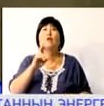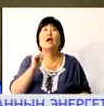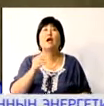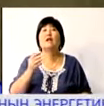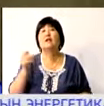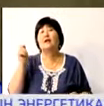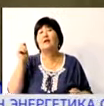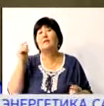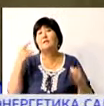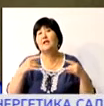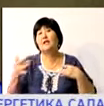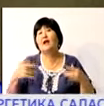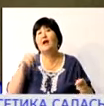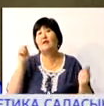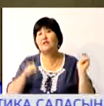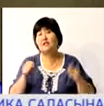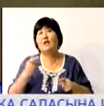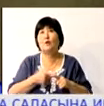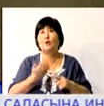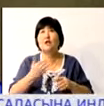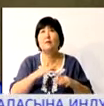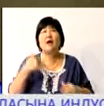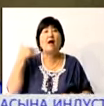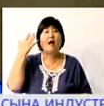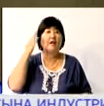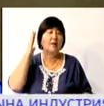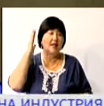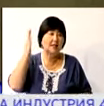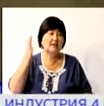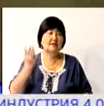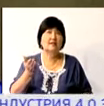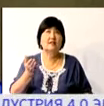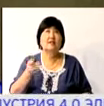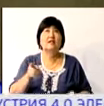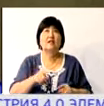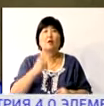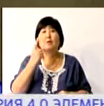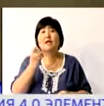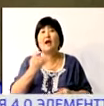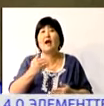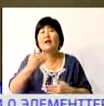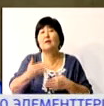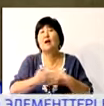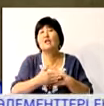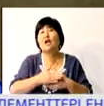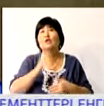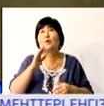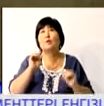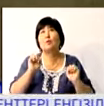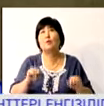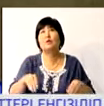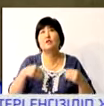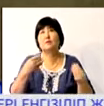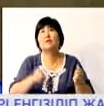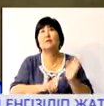телефестивалі осы балалардың армандарына деген бір қадам болса жақындатуға мүмкіндік беріп